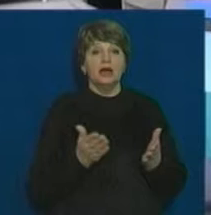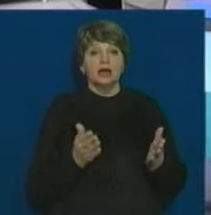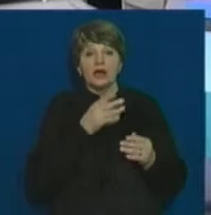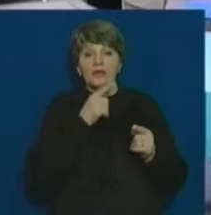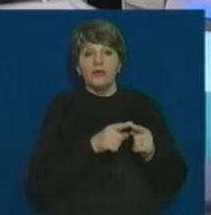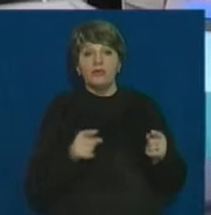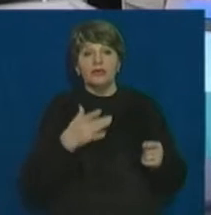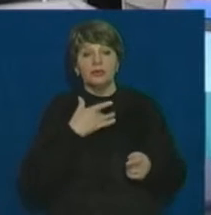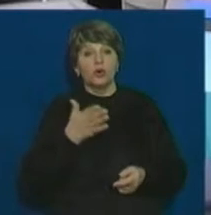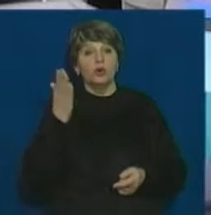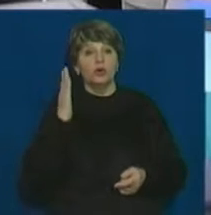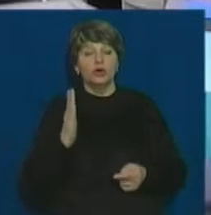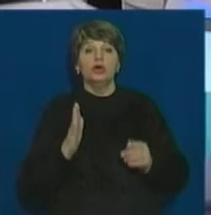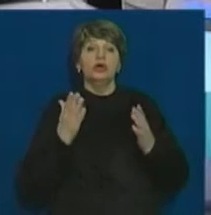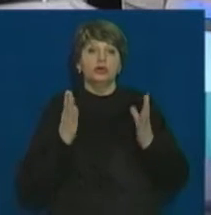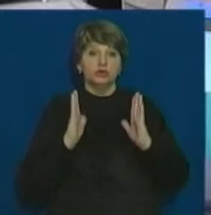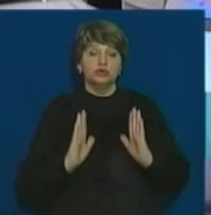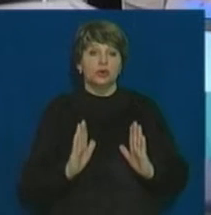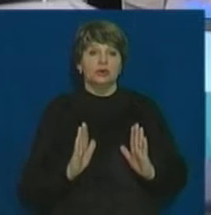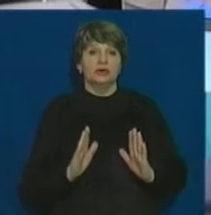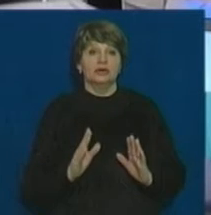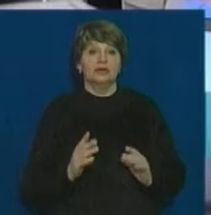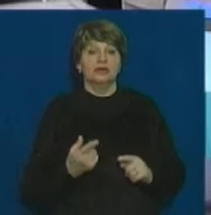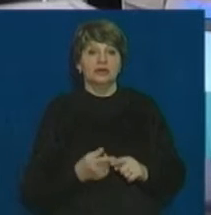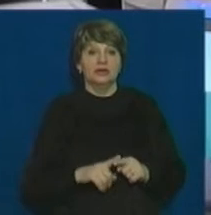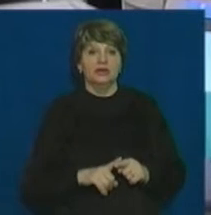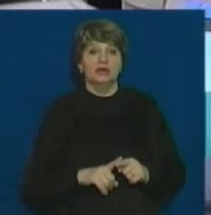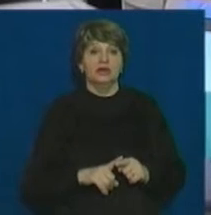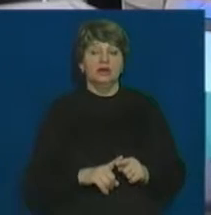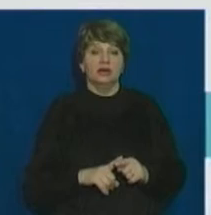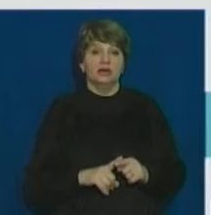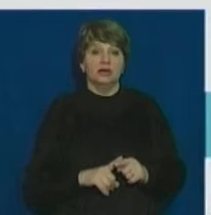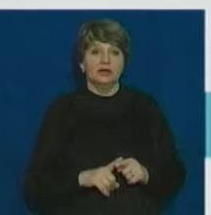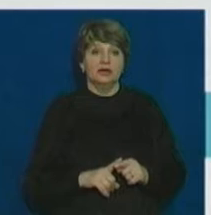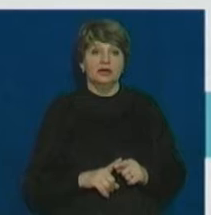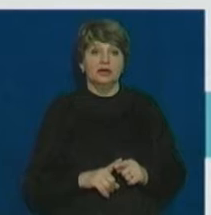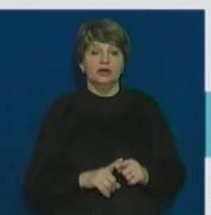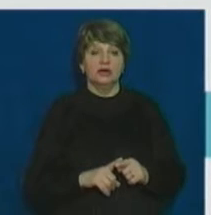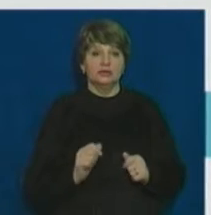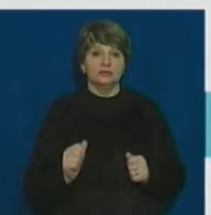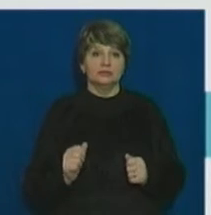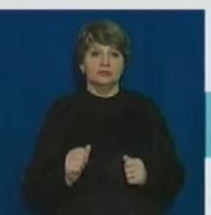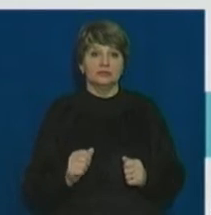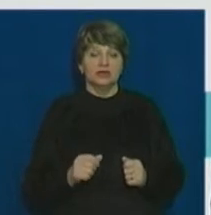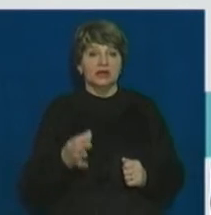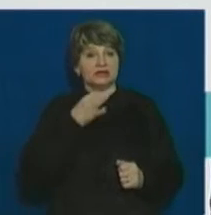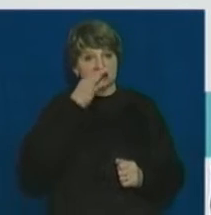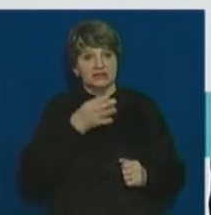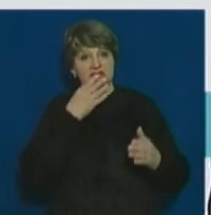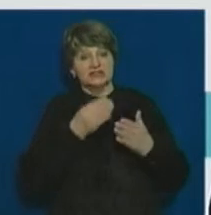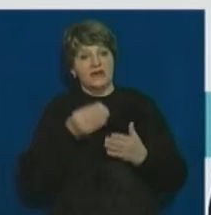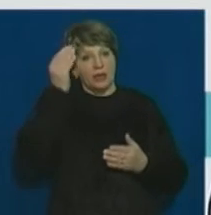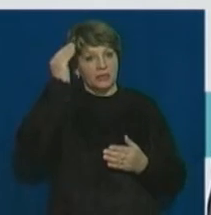голосування відбувається ні в кого, тільки в представників NDI, які, в принципі, не зацікавлені в будь-якому результаті. Що стосується висловлення думки